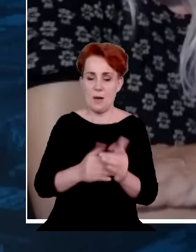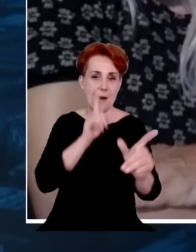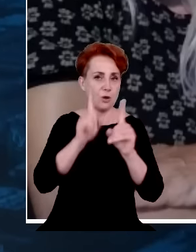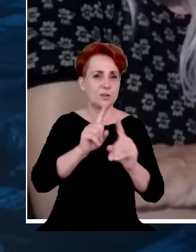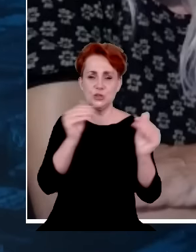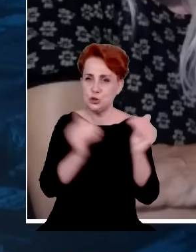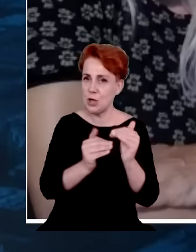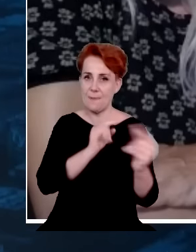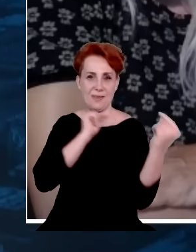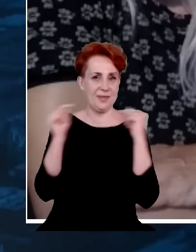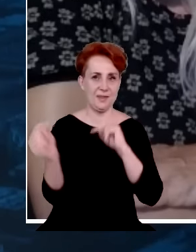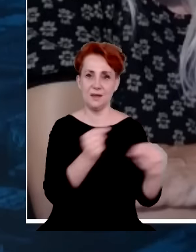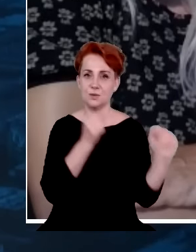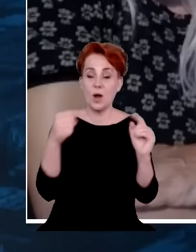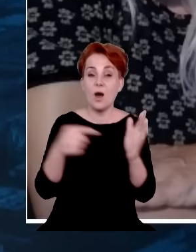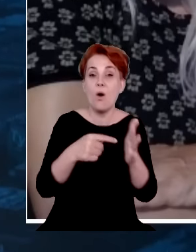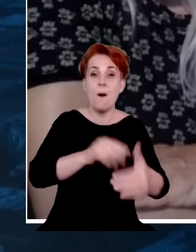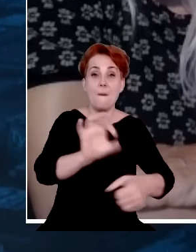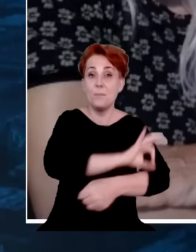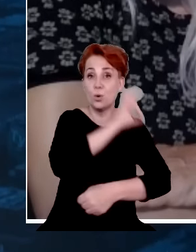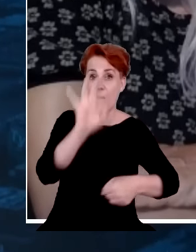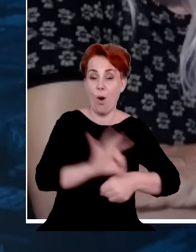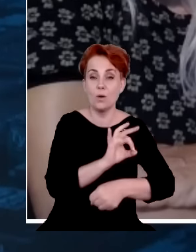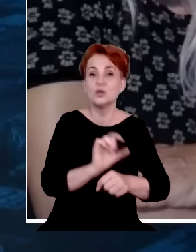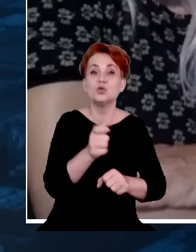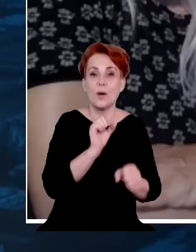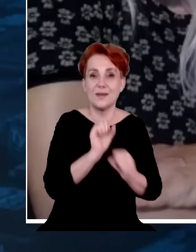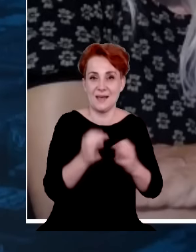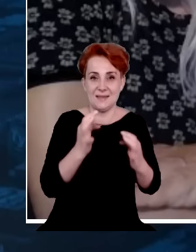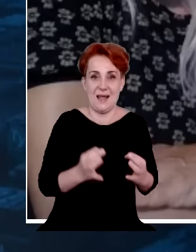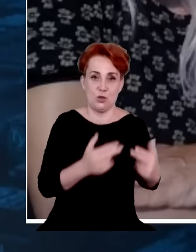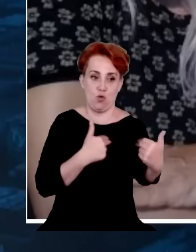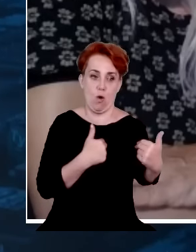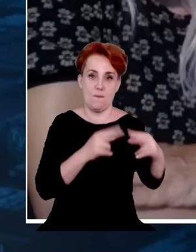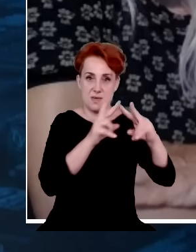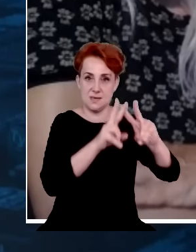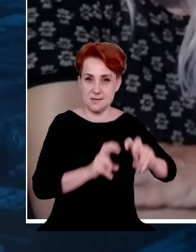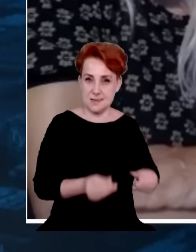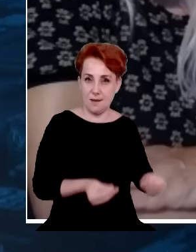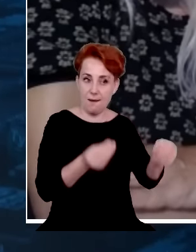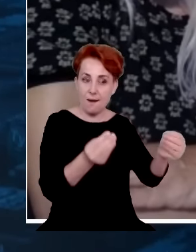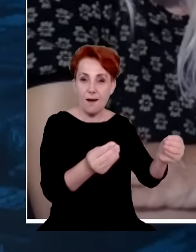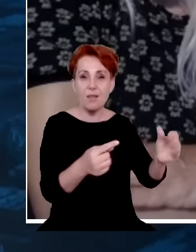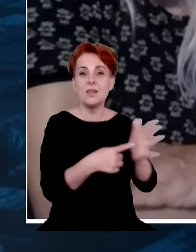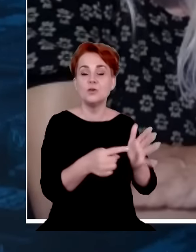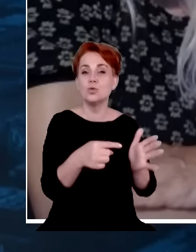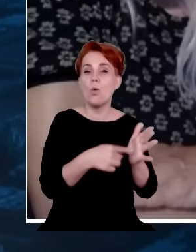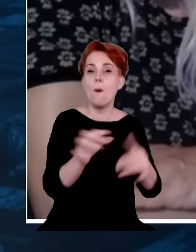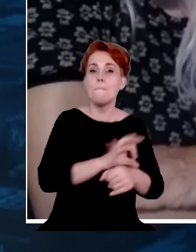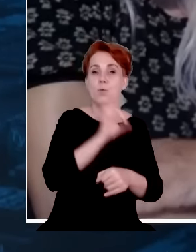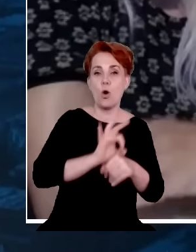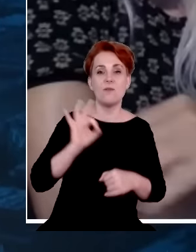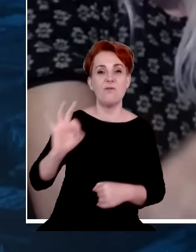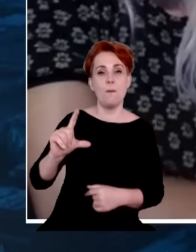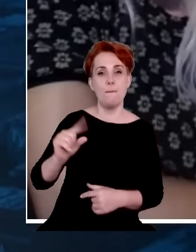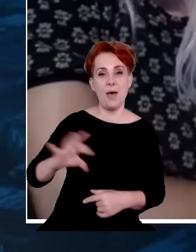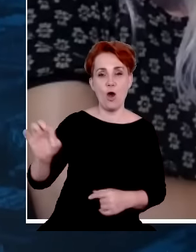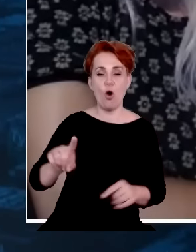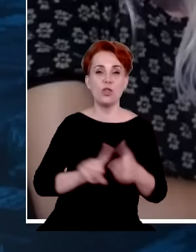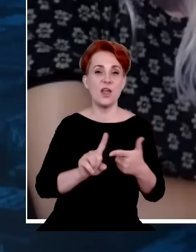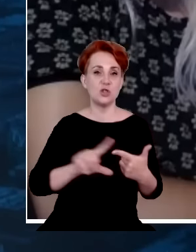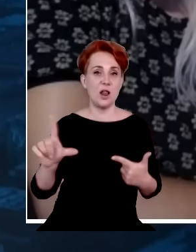z całą pewnością te projekty które są w tej chwili w komisji te szczególnie projekt Platformy i drugi projekt lewicy